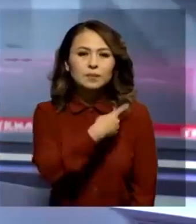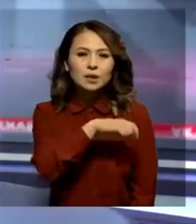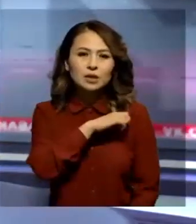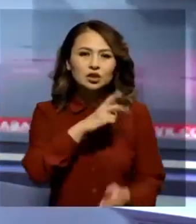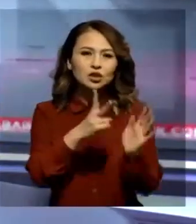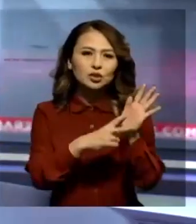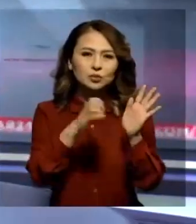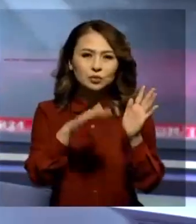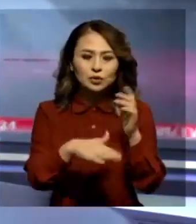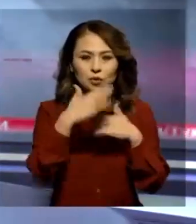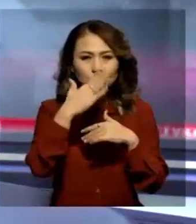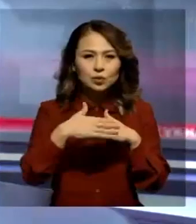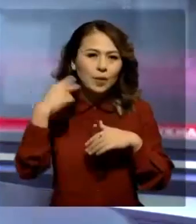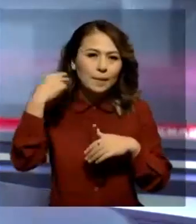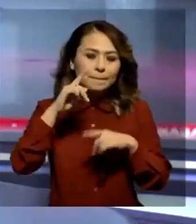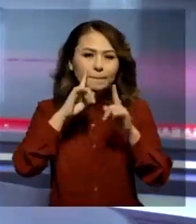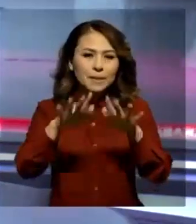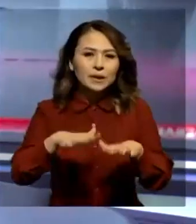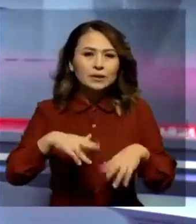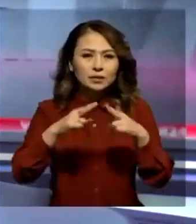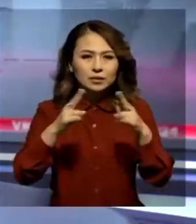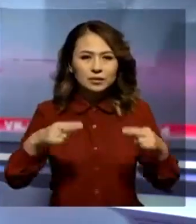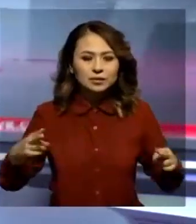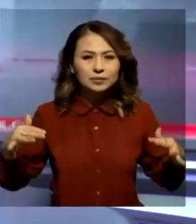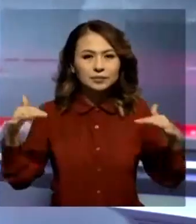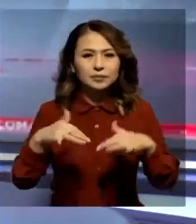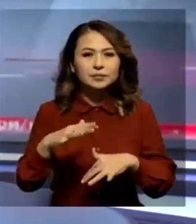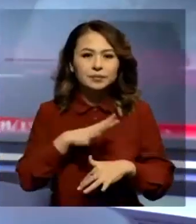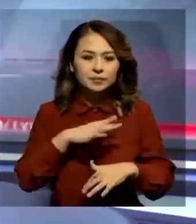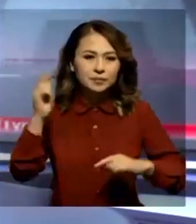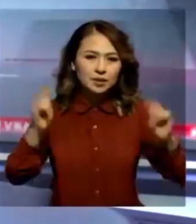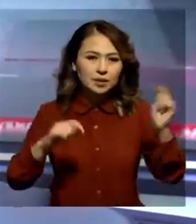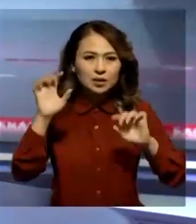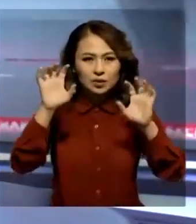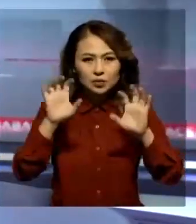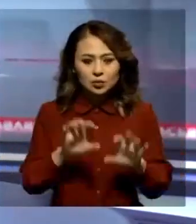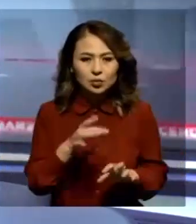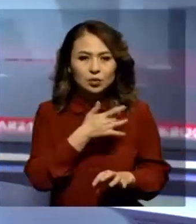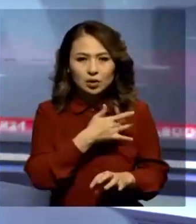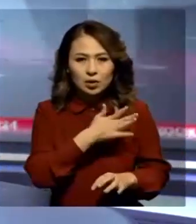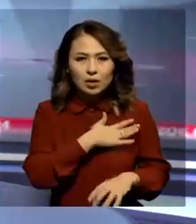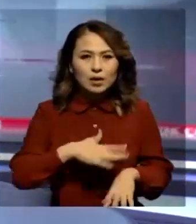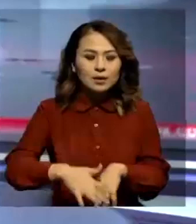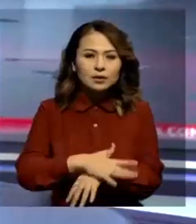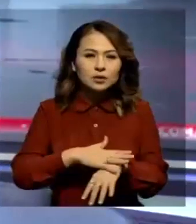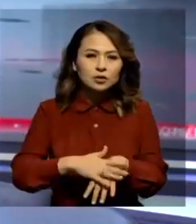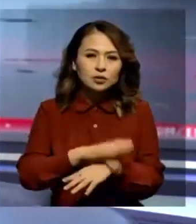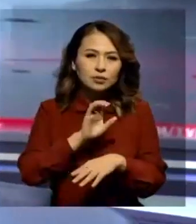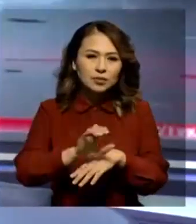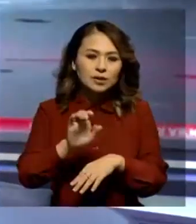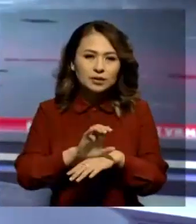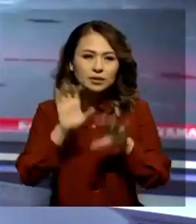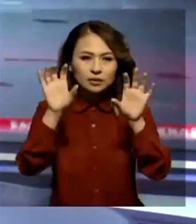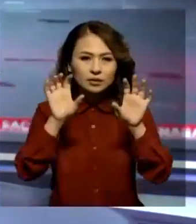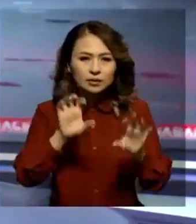Испанияда 700 мыңға жуық тұрғын парламент ғимаратының алдына жиылды. Олар елдегі мигранттарды заңдастыру сұрайды. Халықтық заң шығару